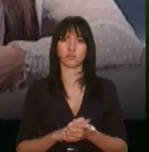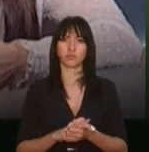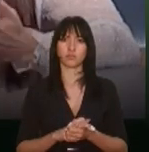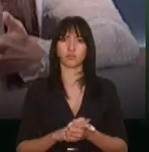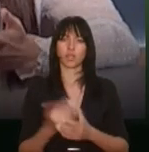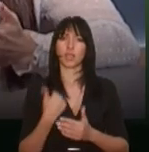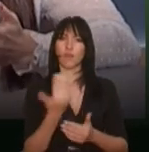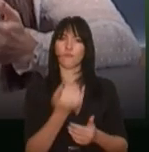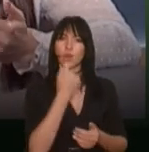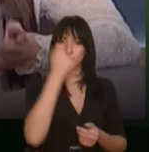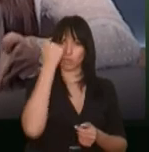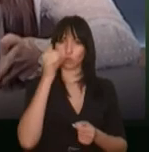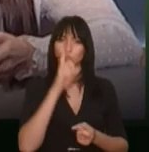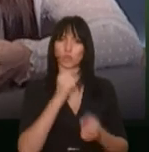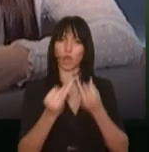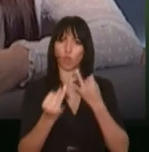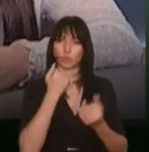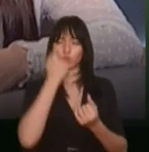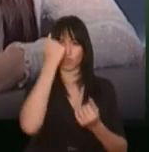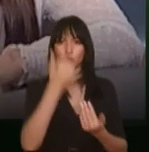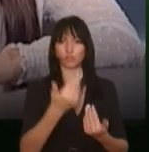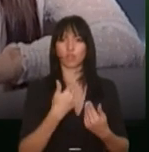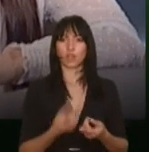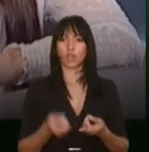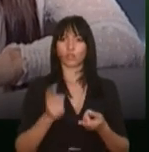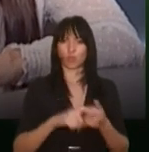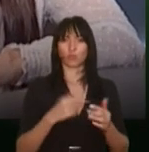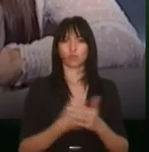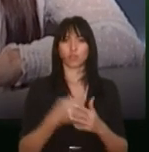Я вам дякую за розмову, дякую, що долучилася до ефіру.